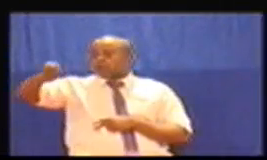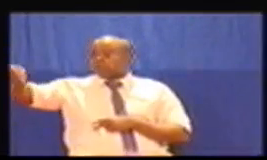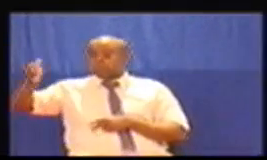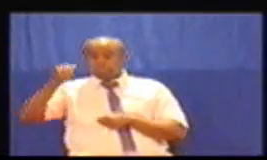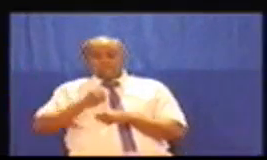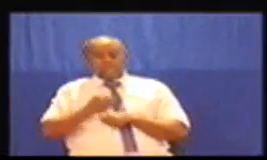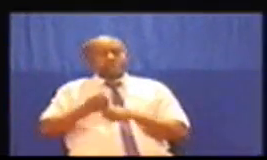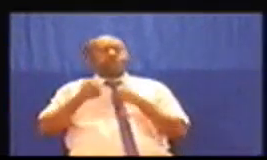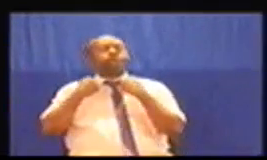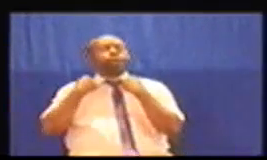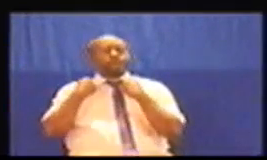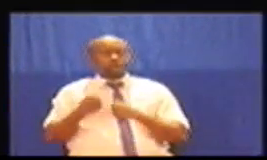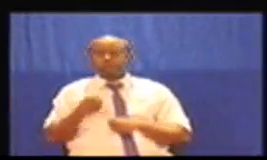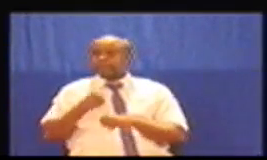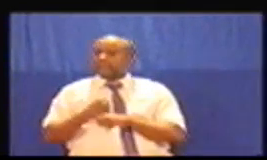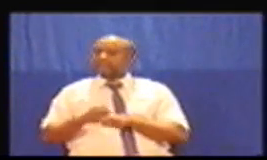zenu ni ngumu, ni kubwa.